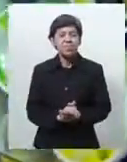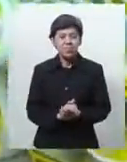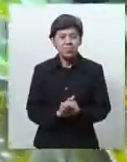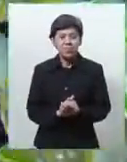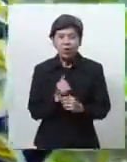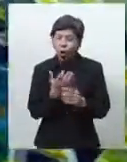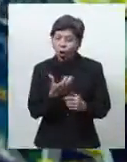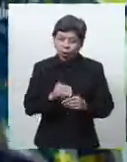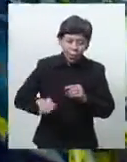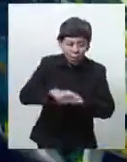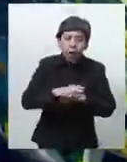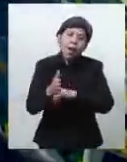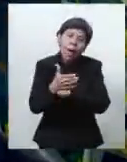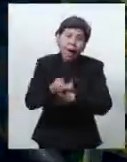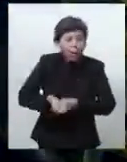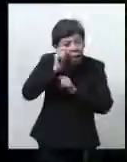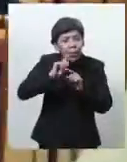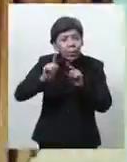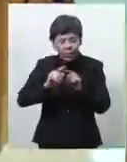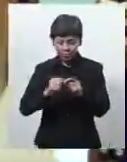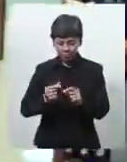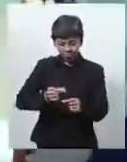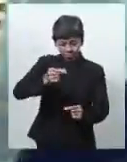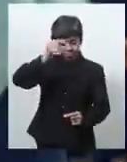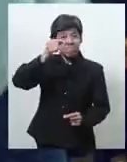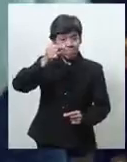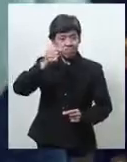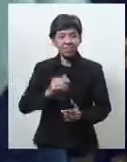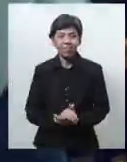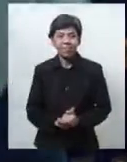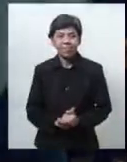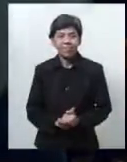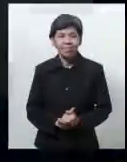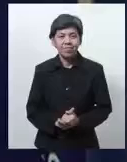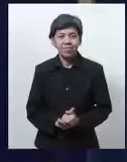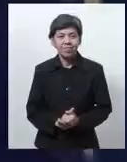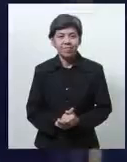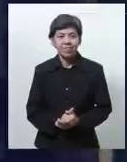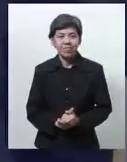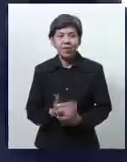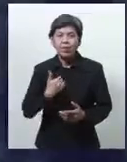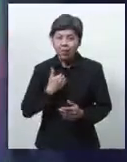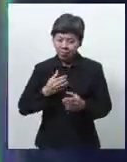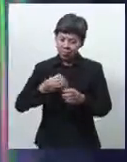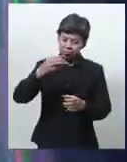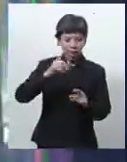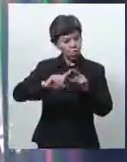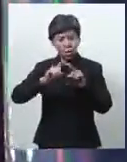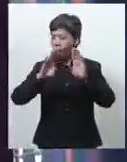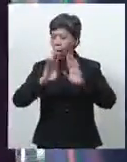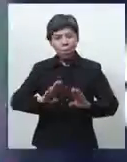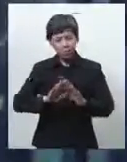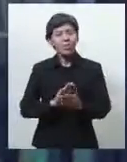พวกอุปกรณ์จับปลาครับผมโซนนี้ก็เป็นโซนคันครับอุปกรณ์จับปลาครับมันจะ